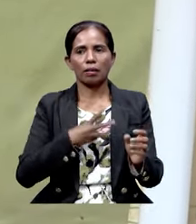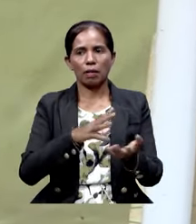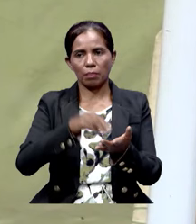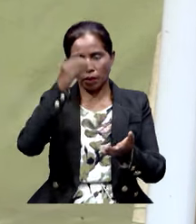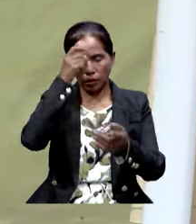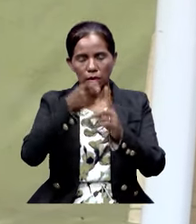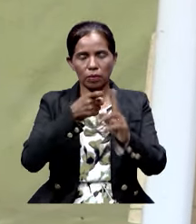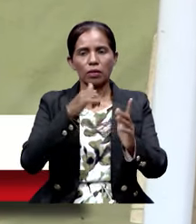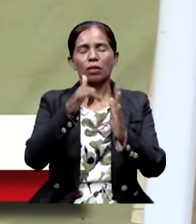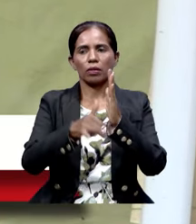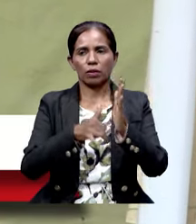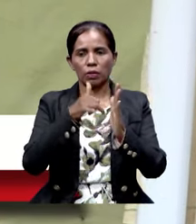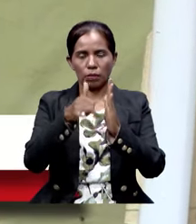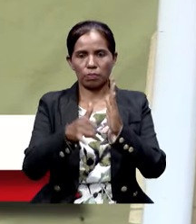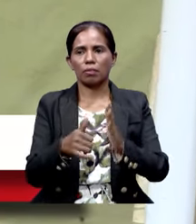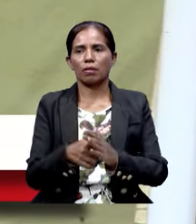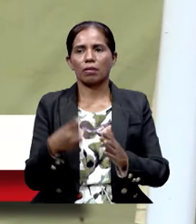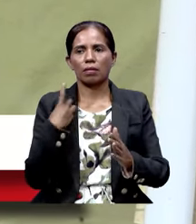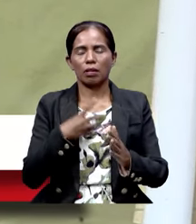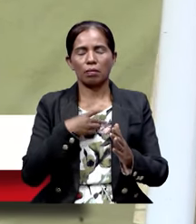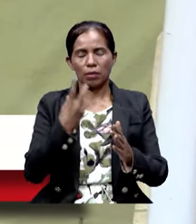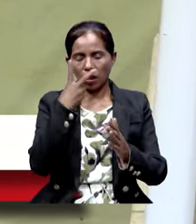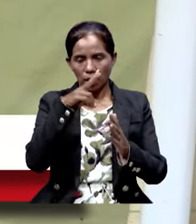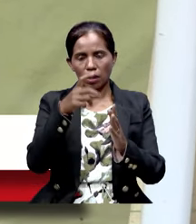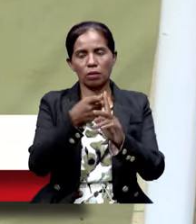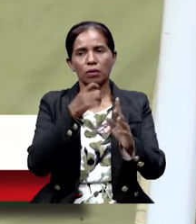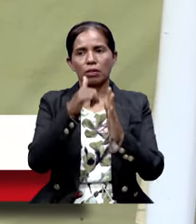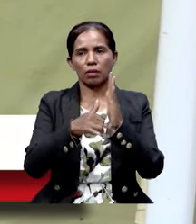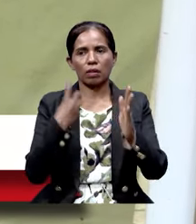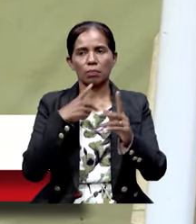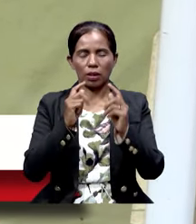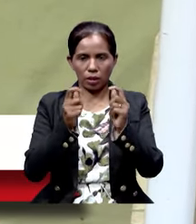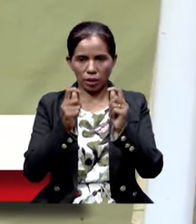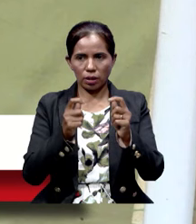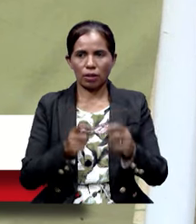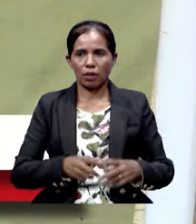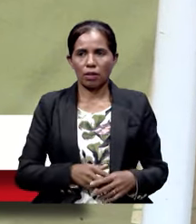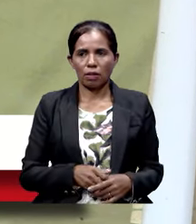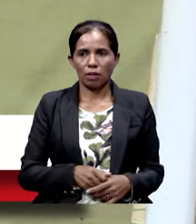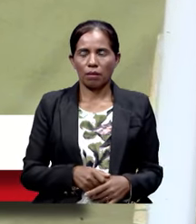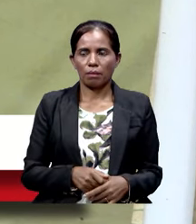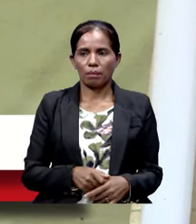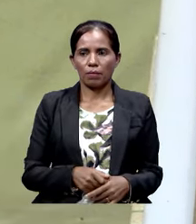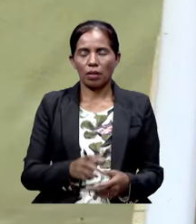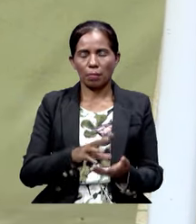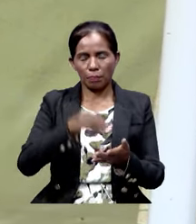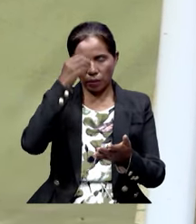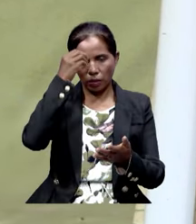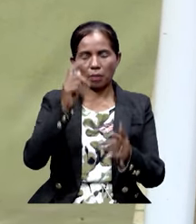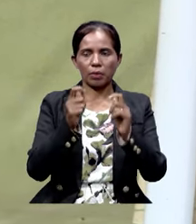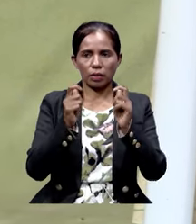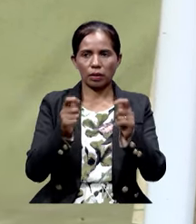usanse youtube ami non ton si youtube anto ami koko ansa aprende am koko